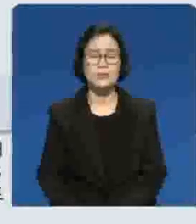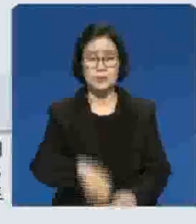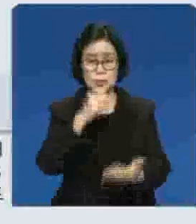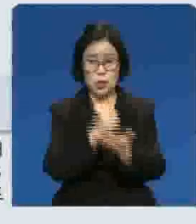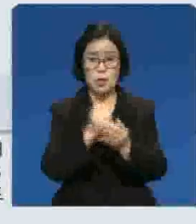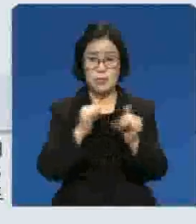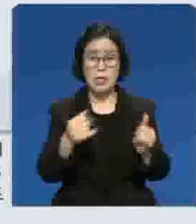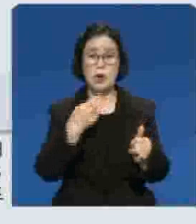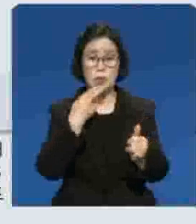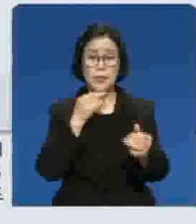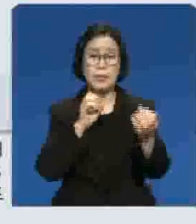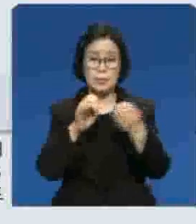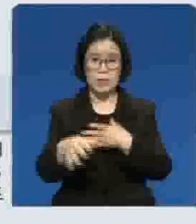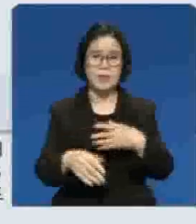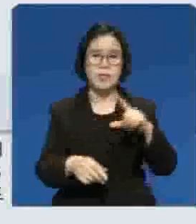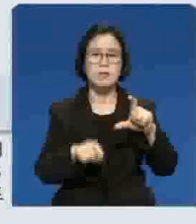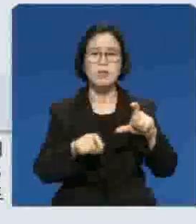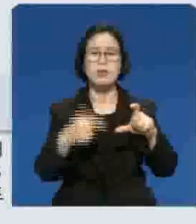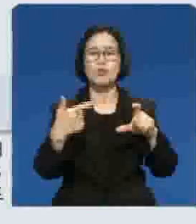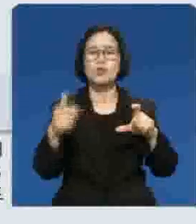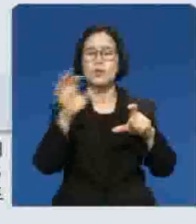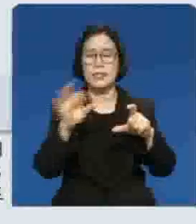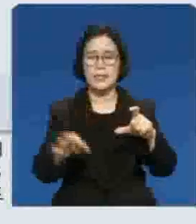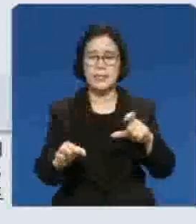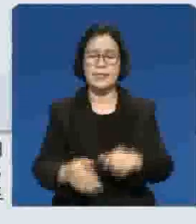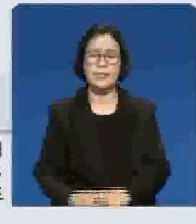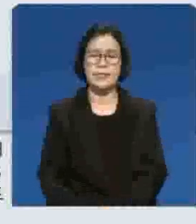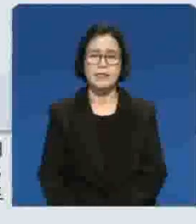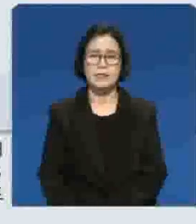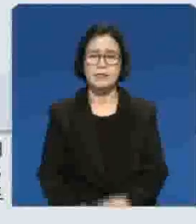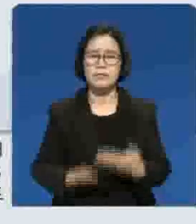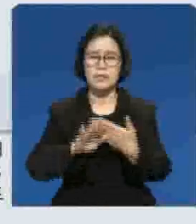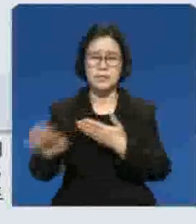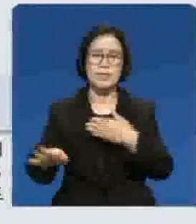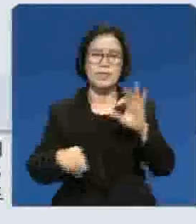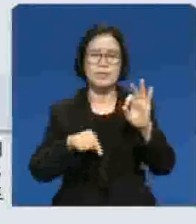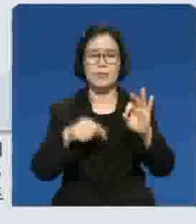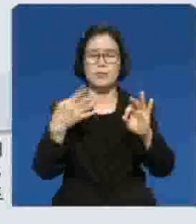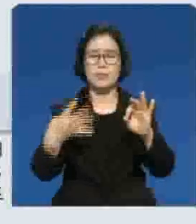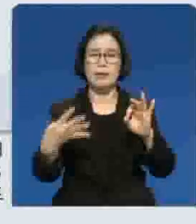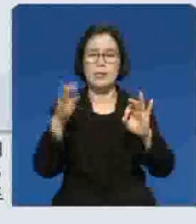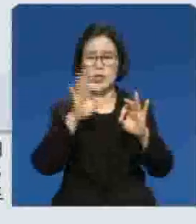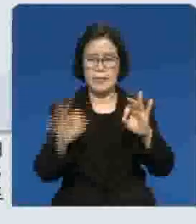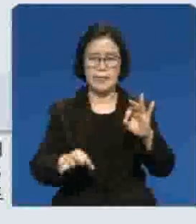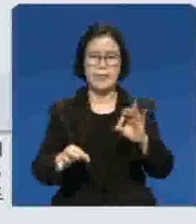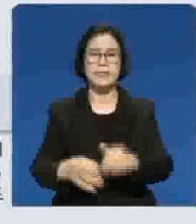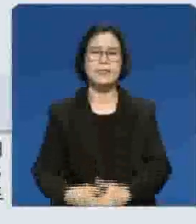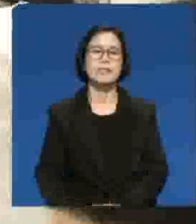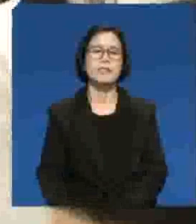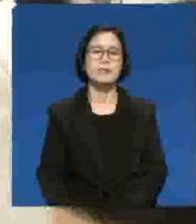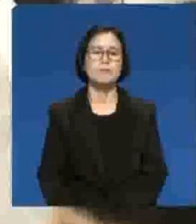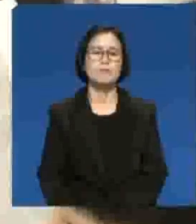적임자가 없다는 응답이 15.6%, 기타가 10.4%였습니다.